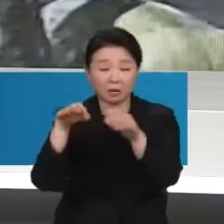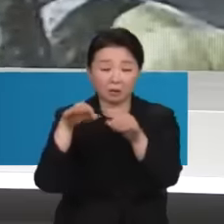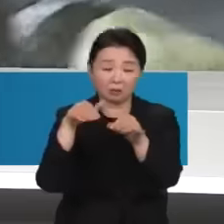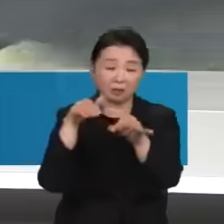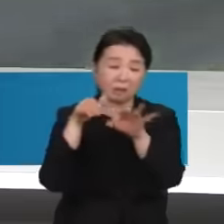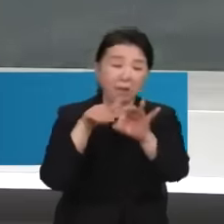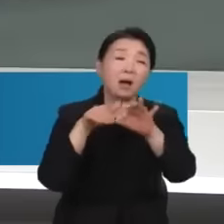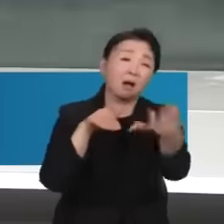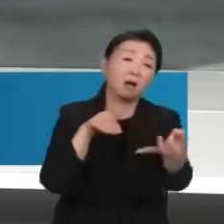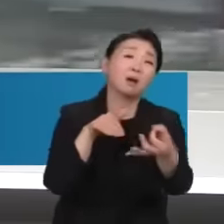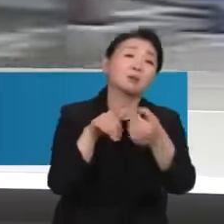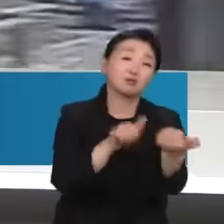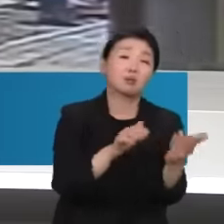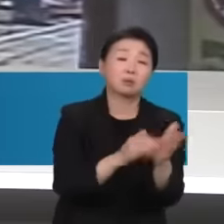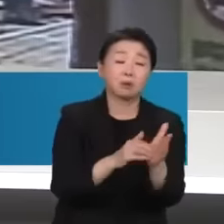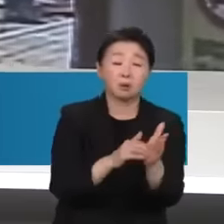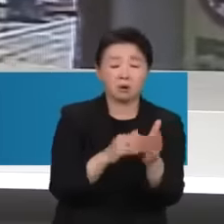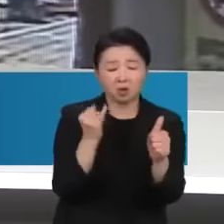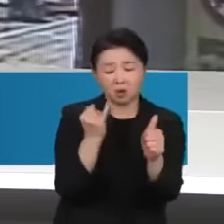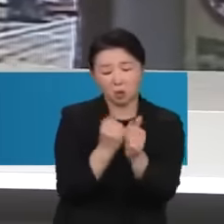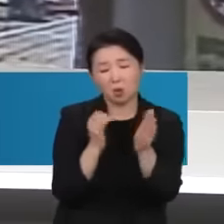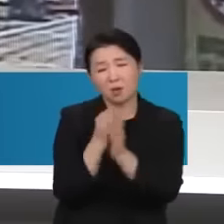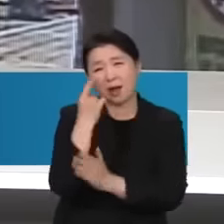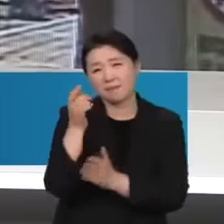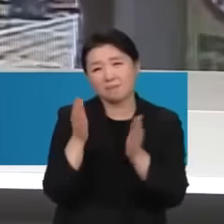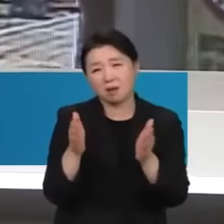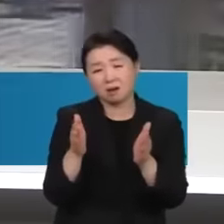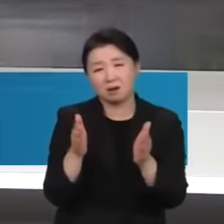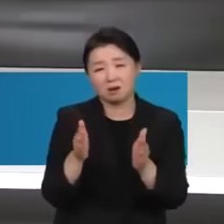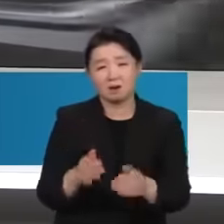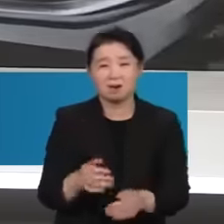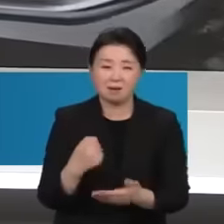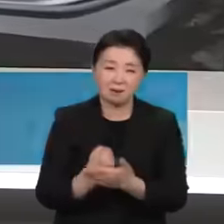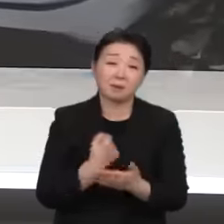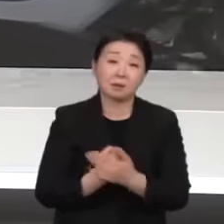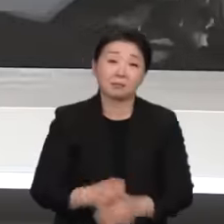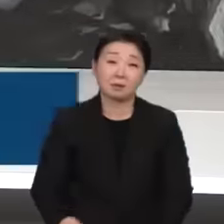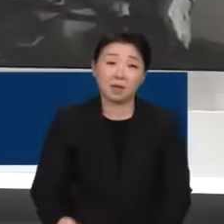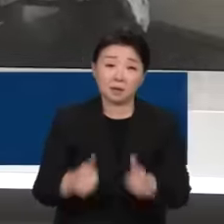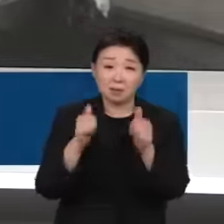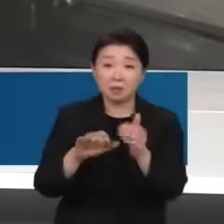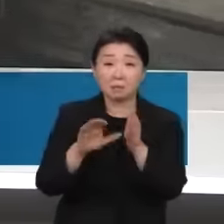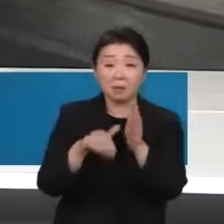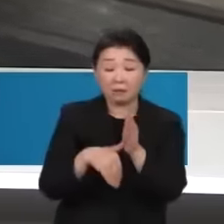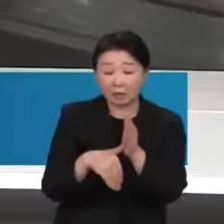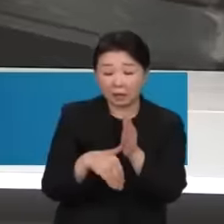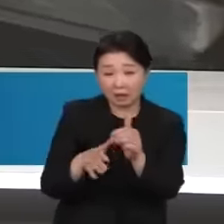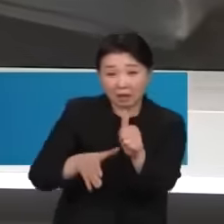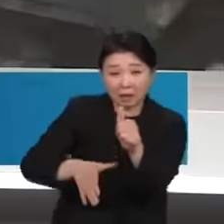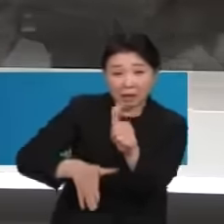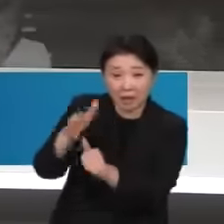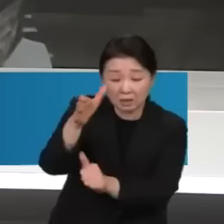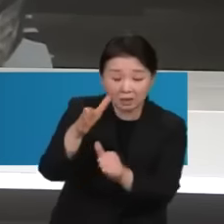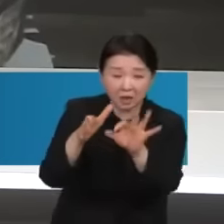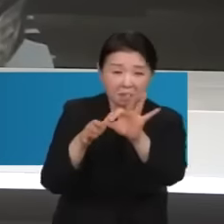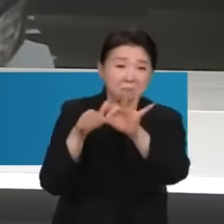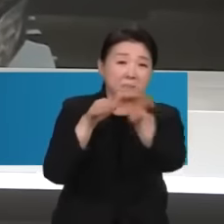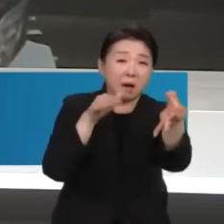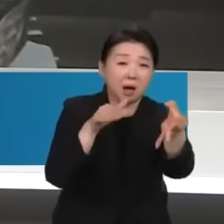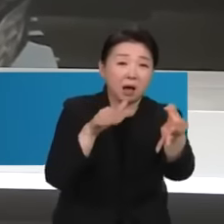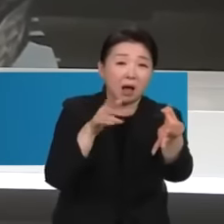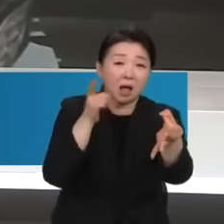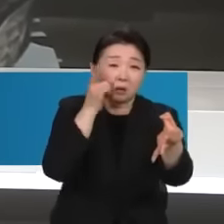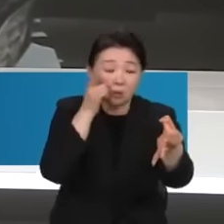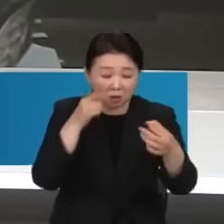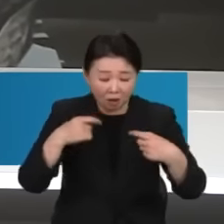결혼한 지 한 달밖에 안 된 새 신랑이라 안타까움을 더했는데요. 재판 과정에서 가해자가 피해자를 친 뒤 휴대전화와